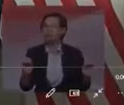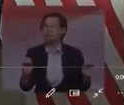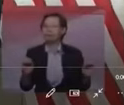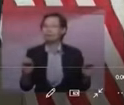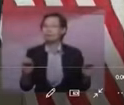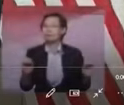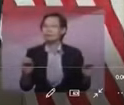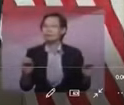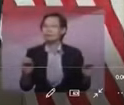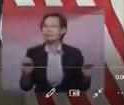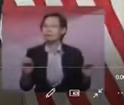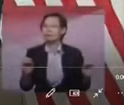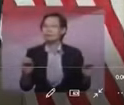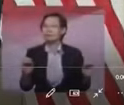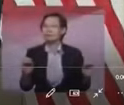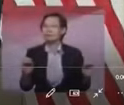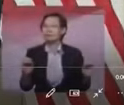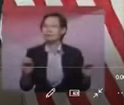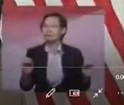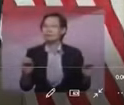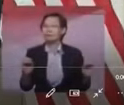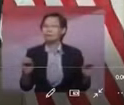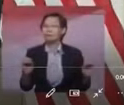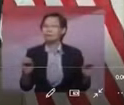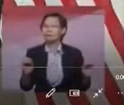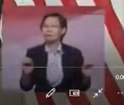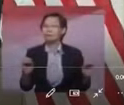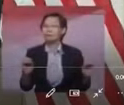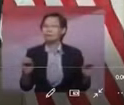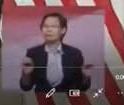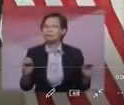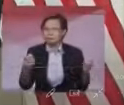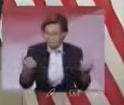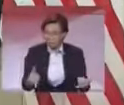me, the election should not be held at all today.